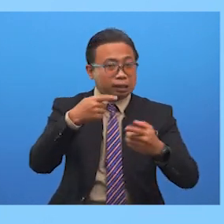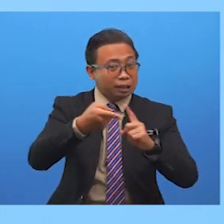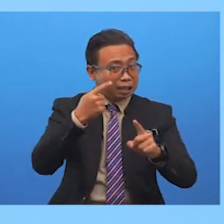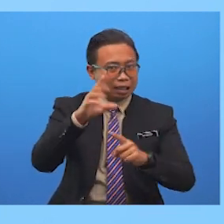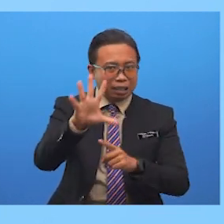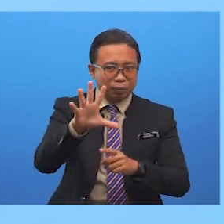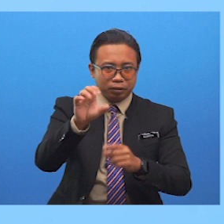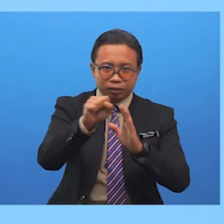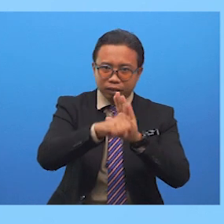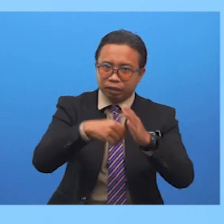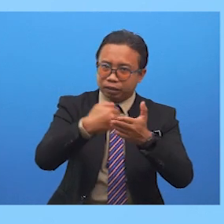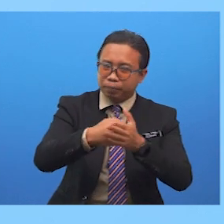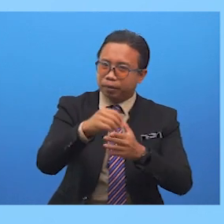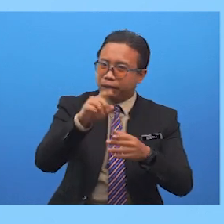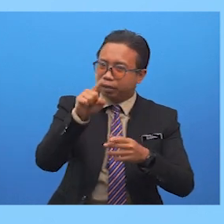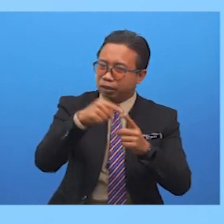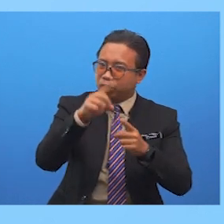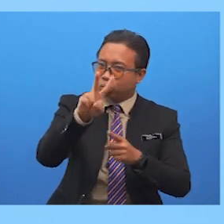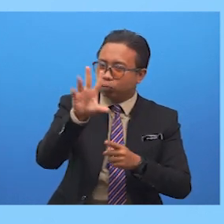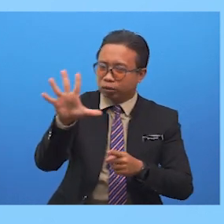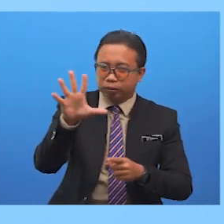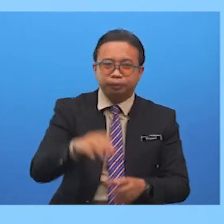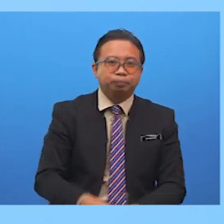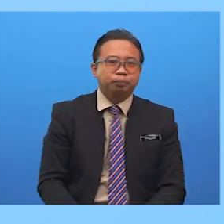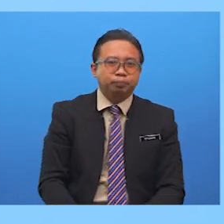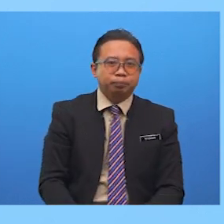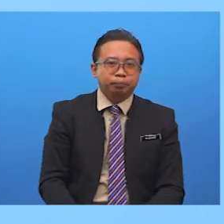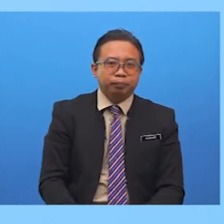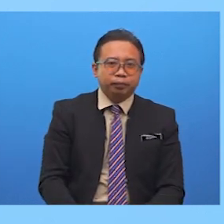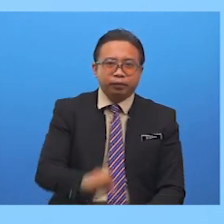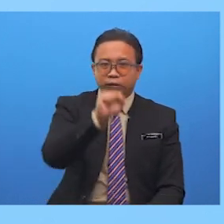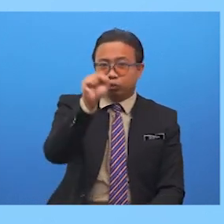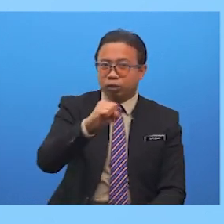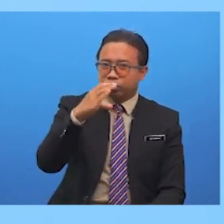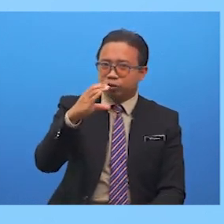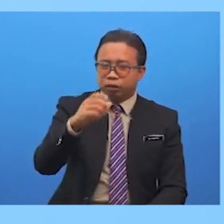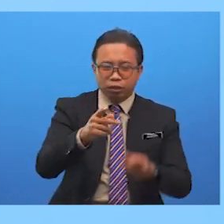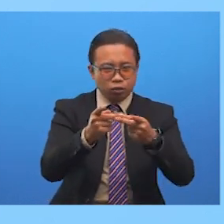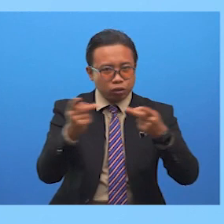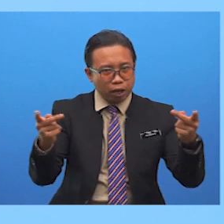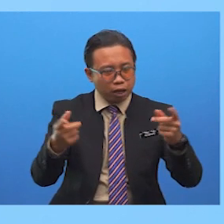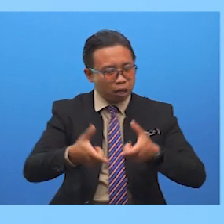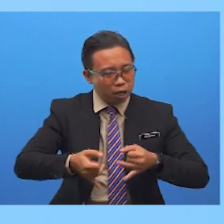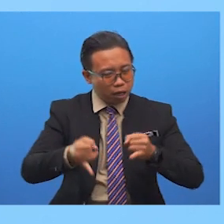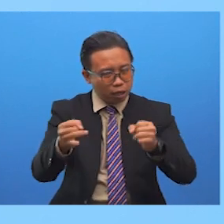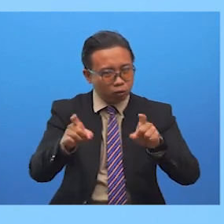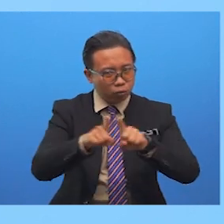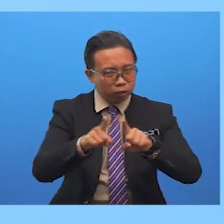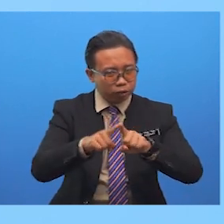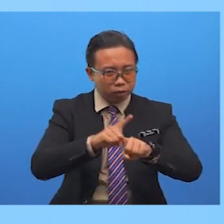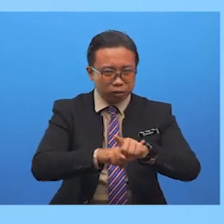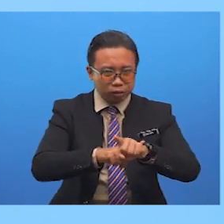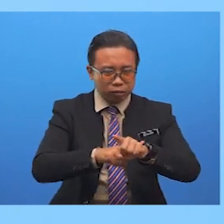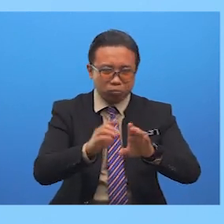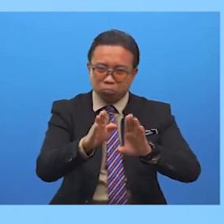kelima hingga saat ke-25 mana kalau soal aksi jarak yang dilalui semua